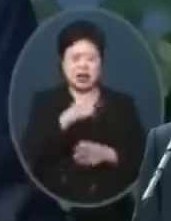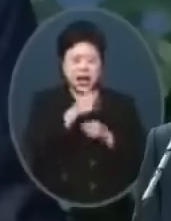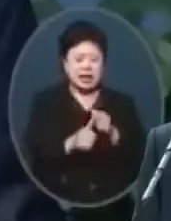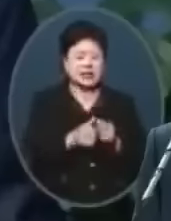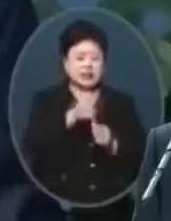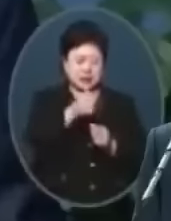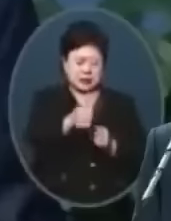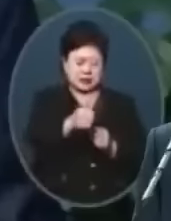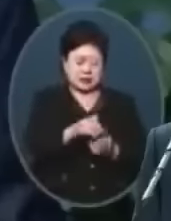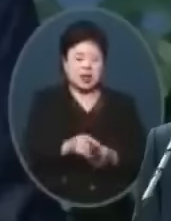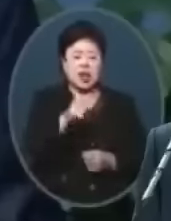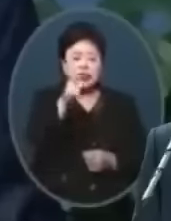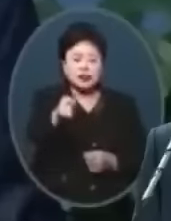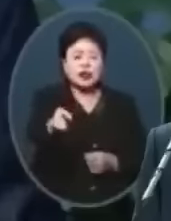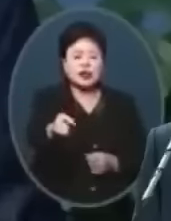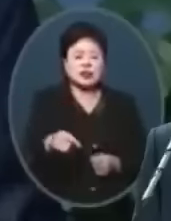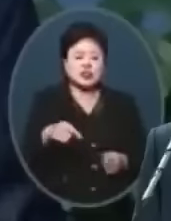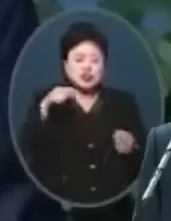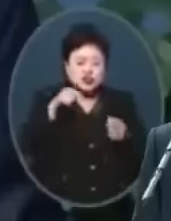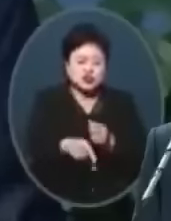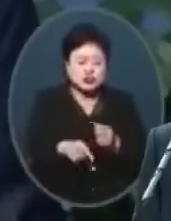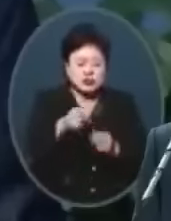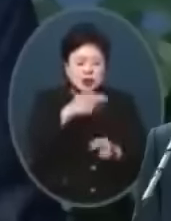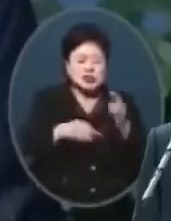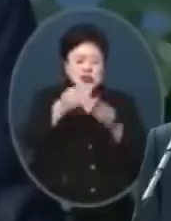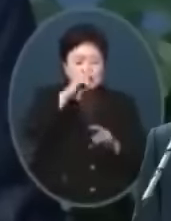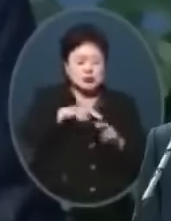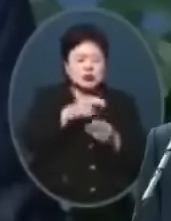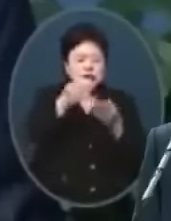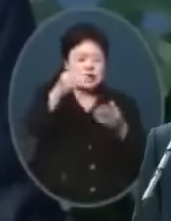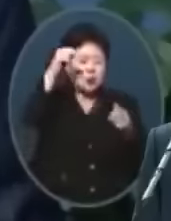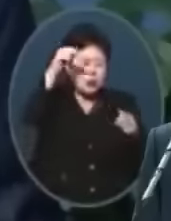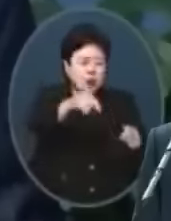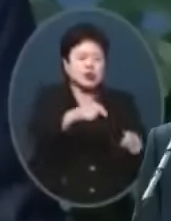하나님이 너를 잡아서 제물로 드리라고 그랬다.